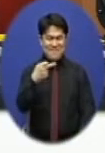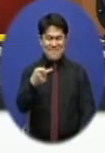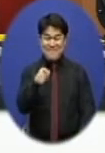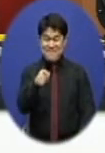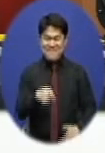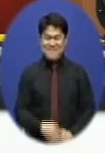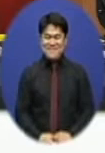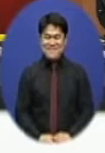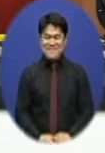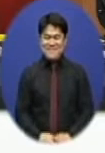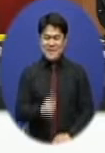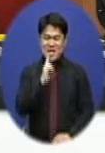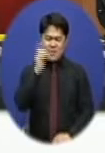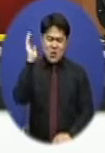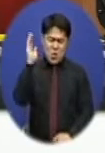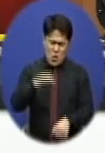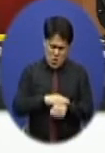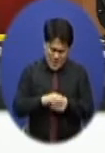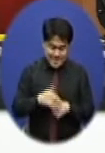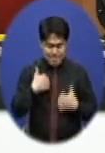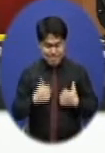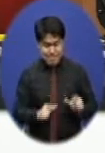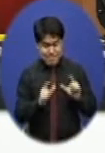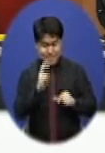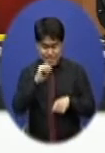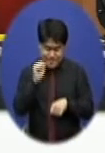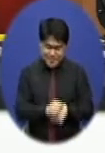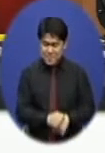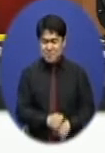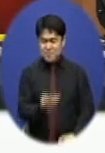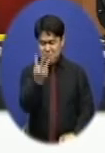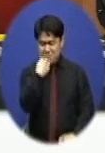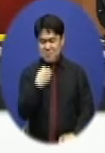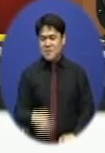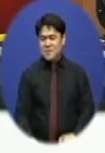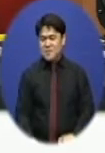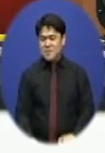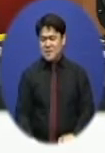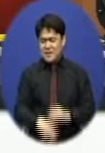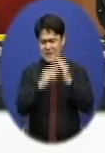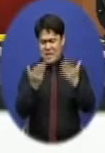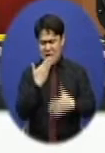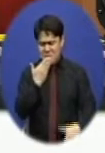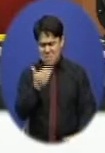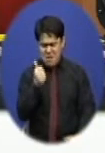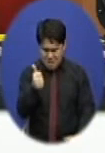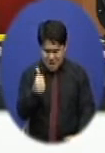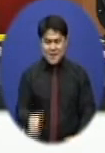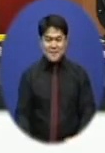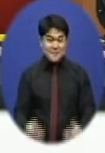112표 받으셨습니다. 말씀도 잘하시지 뭐 재밌게 잘하시지. 사시지 노래 잘하시지. 네. 뭐 건강하시지. 만능 엔터테이너 우리 아버님.